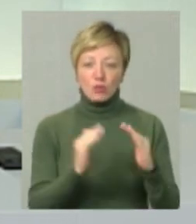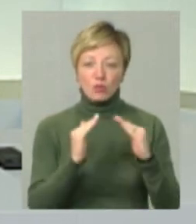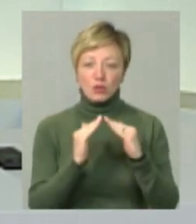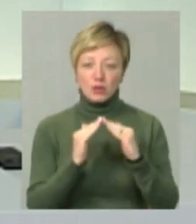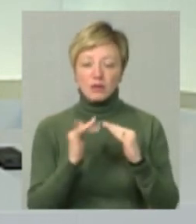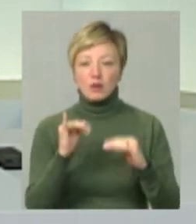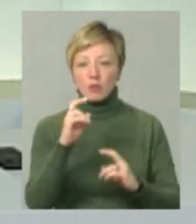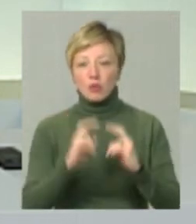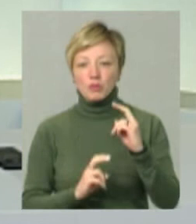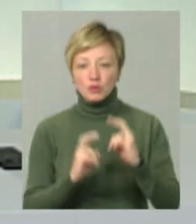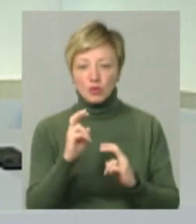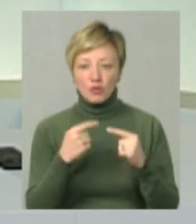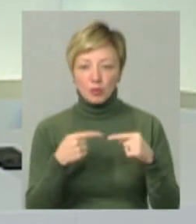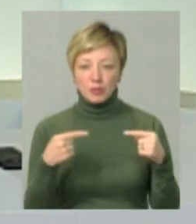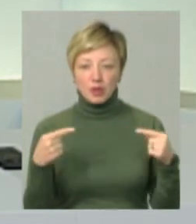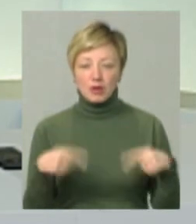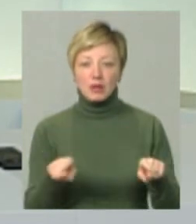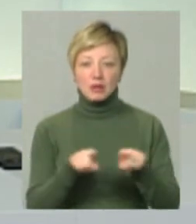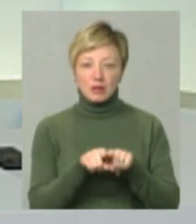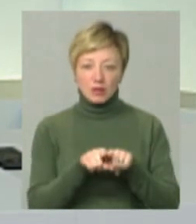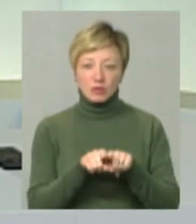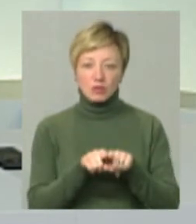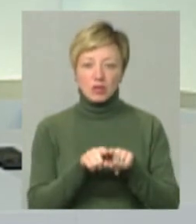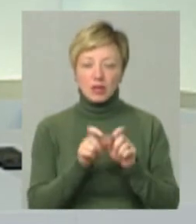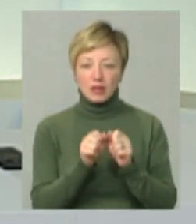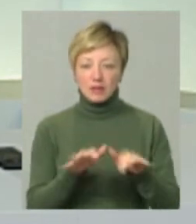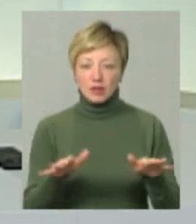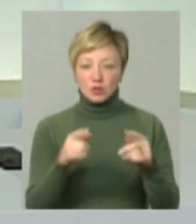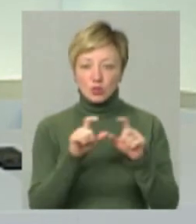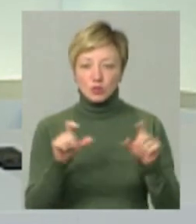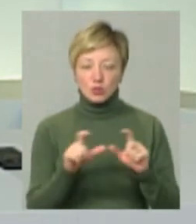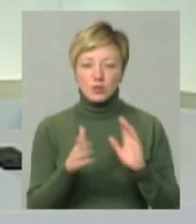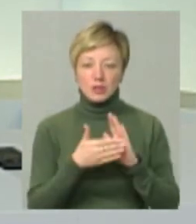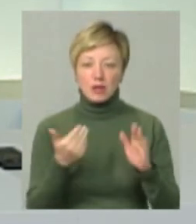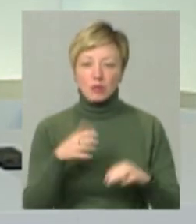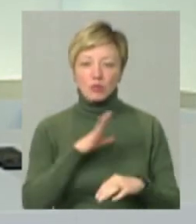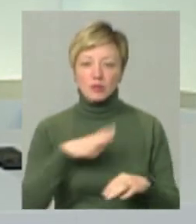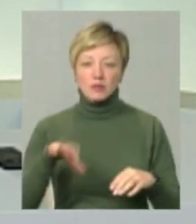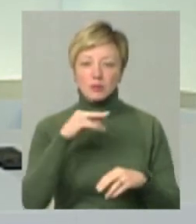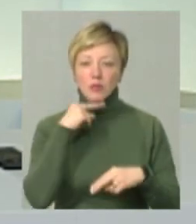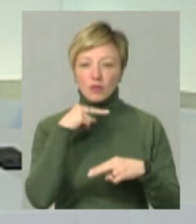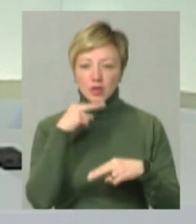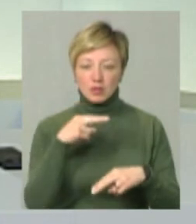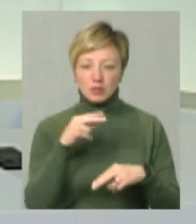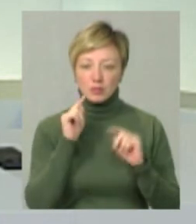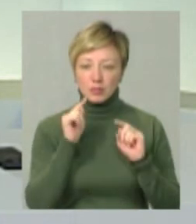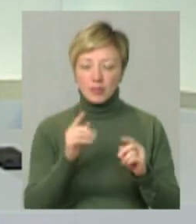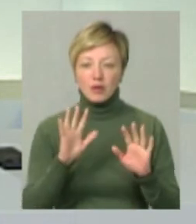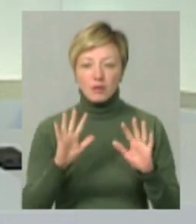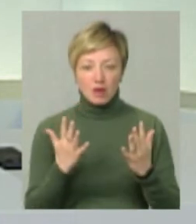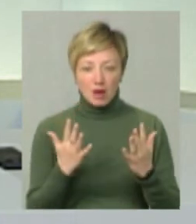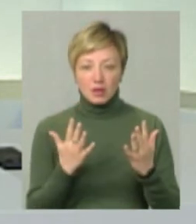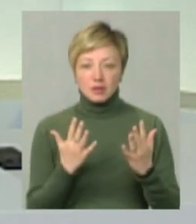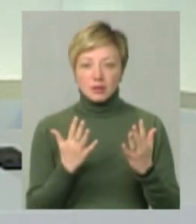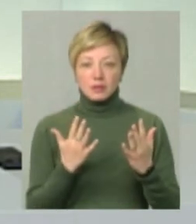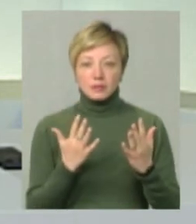і будівель, і промислових підприємств, а також і інфраструктури. Тому ми закликаємо бути всіх пильними та уважними. І